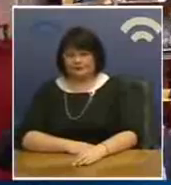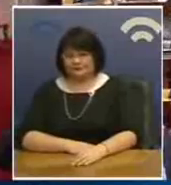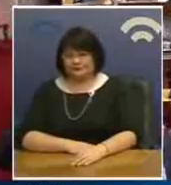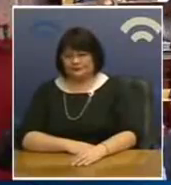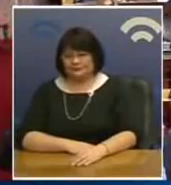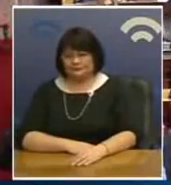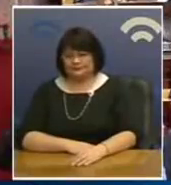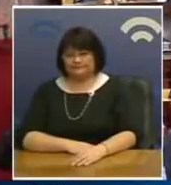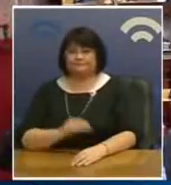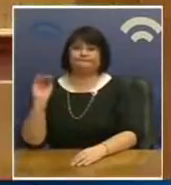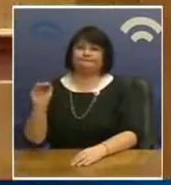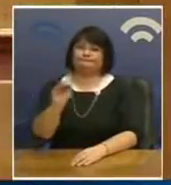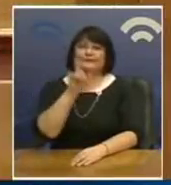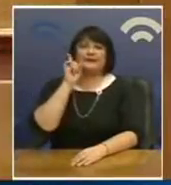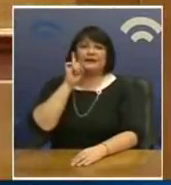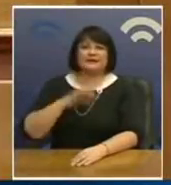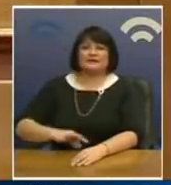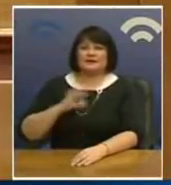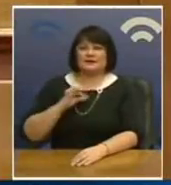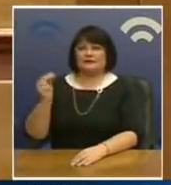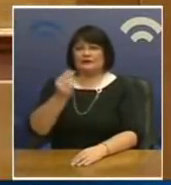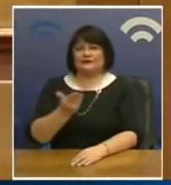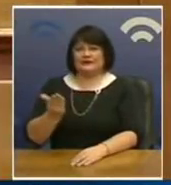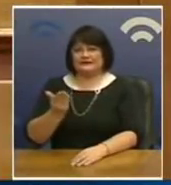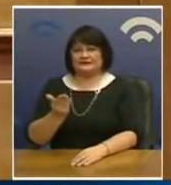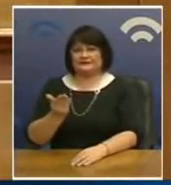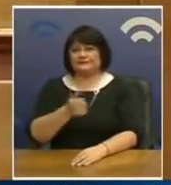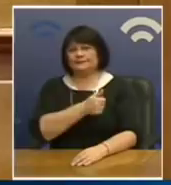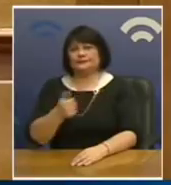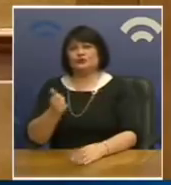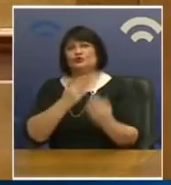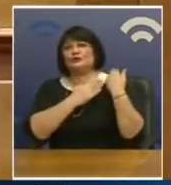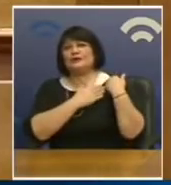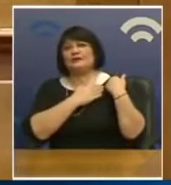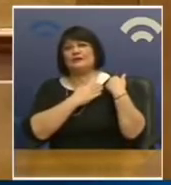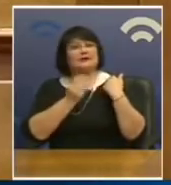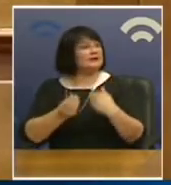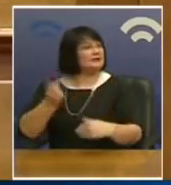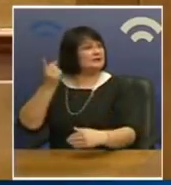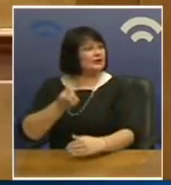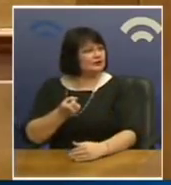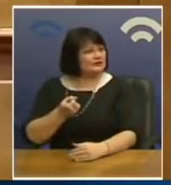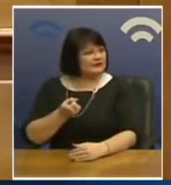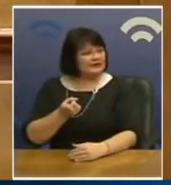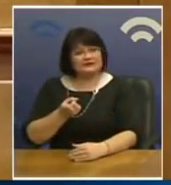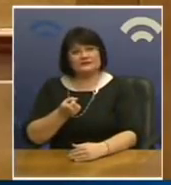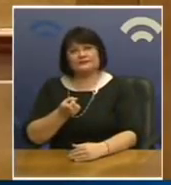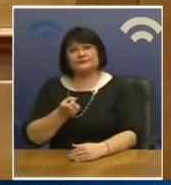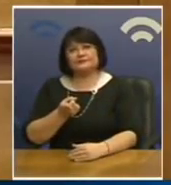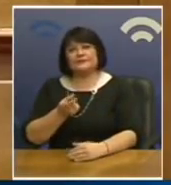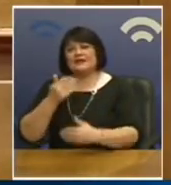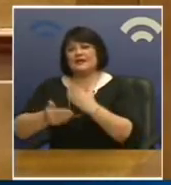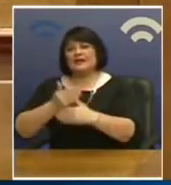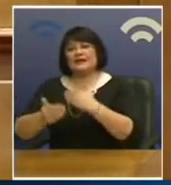Κυρίες και κύριοι συνάδελφοι, με αποκλειστική ευθύνη των βουλευτών της πλειοψηφίας, η διαδικασία που